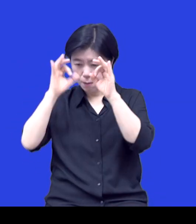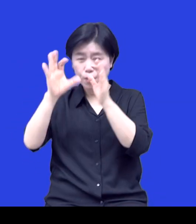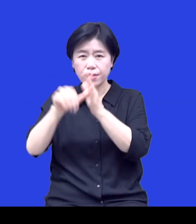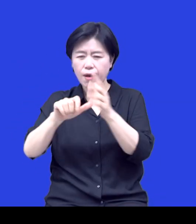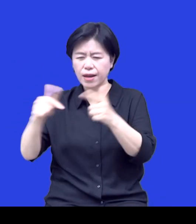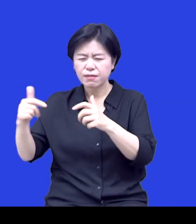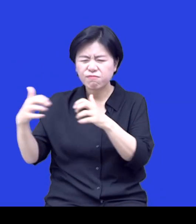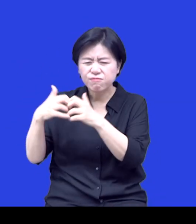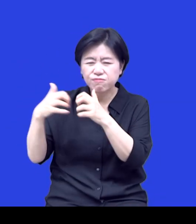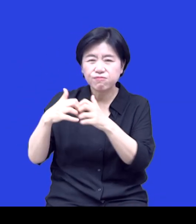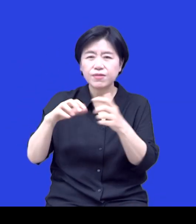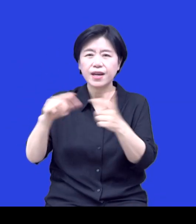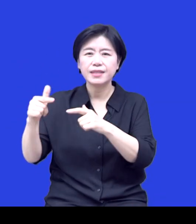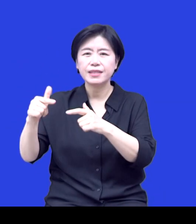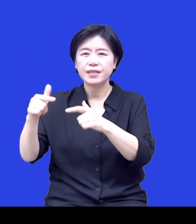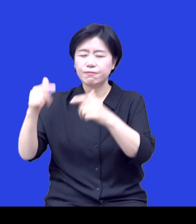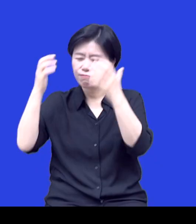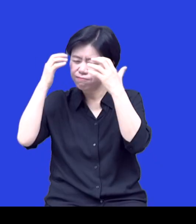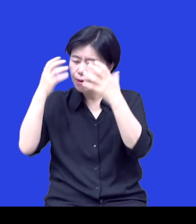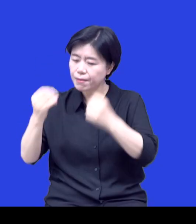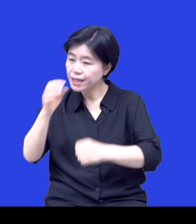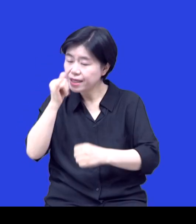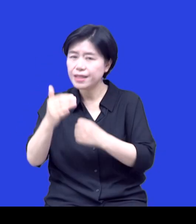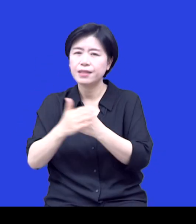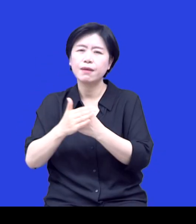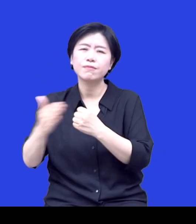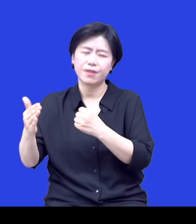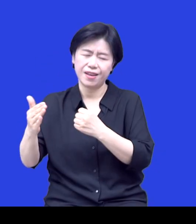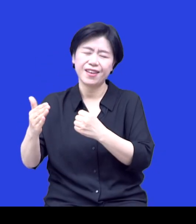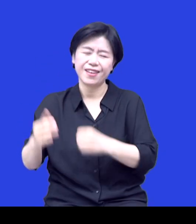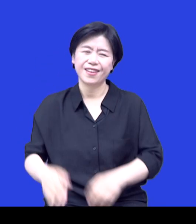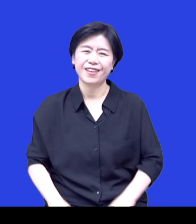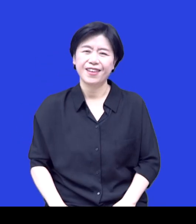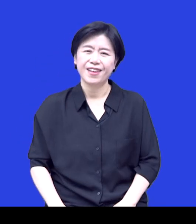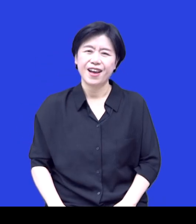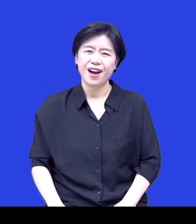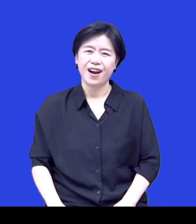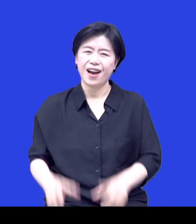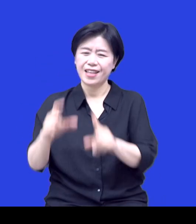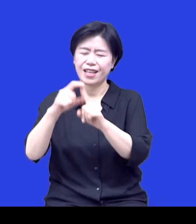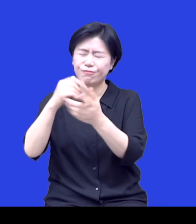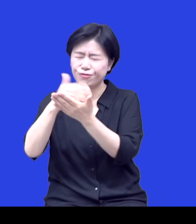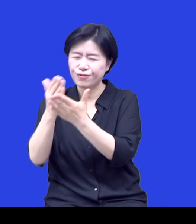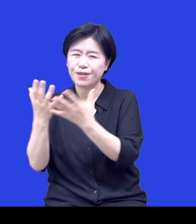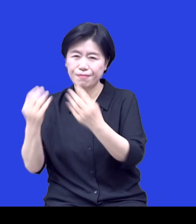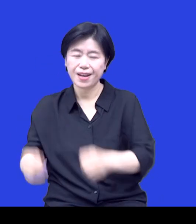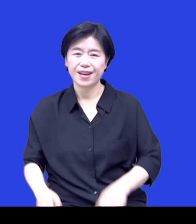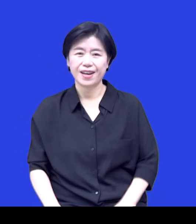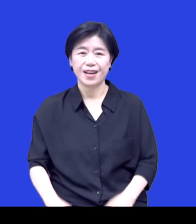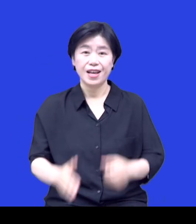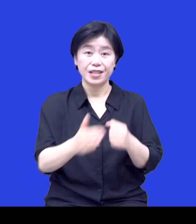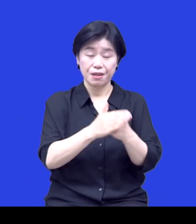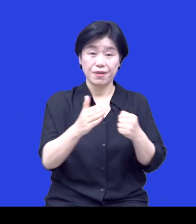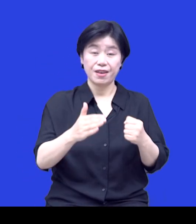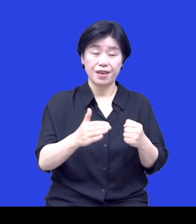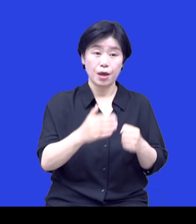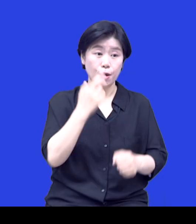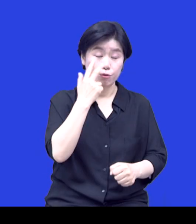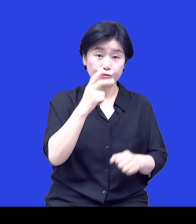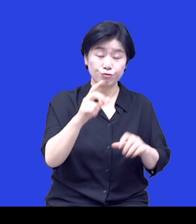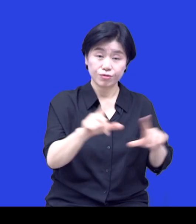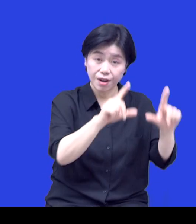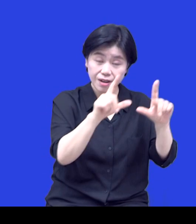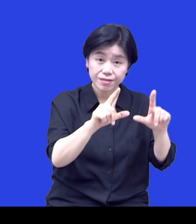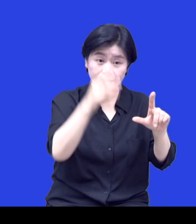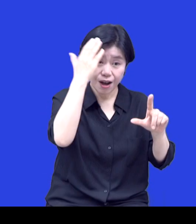표현이 안 되니까 교포들이 어려워요. 맞아요. 그래서 종합검진 받으러 한국에 와요. 아. 말이 아픈데 아. 표현이